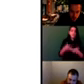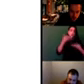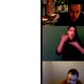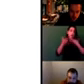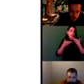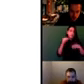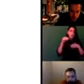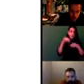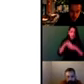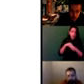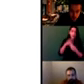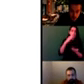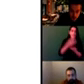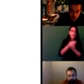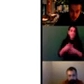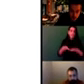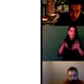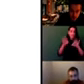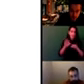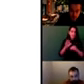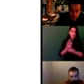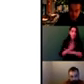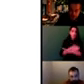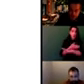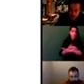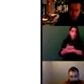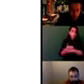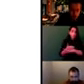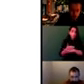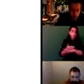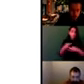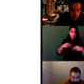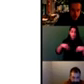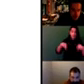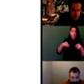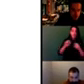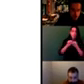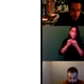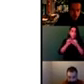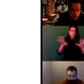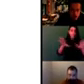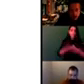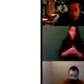medyada paylaştık. Son dakika olarak şey yaparsın, tamam, toparlarsın. Hızlıca.